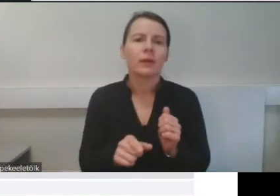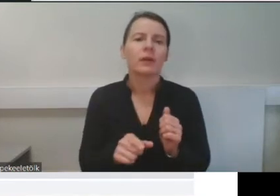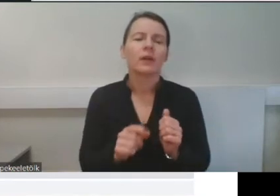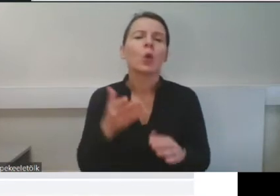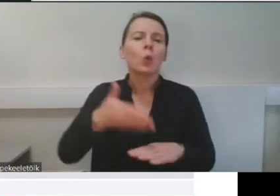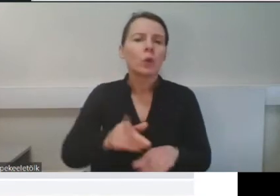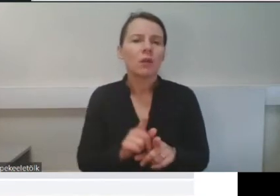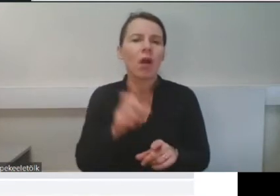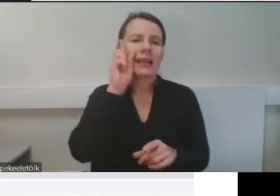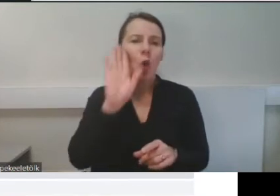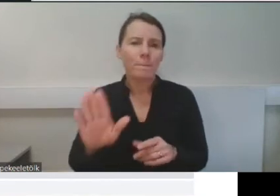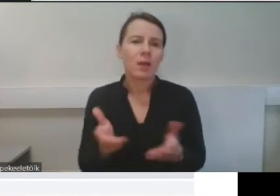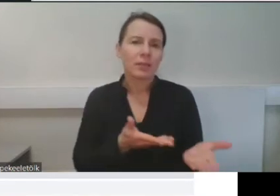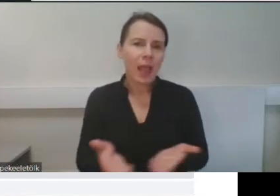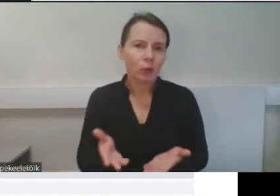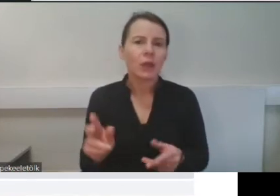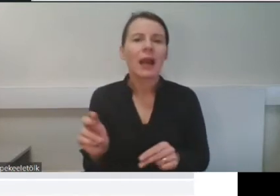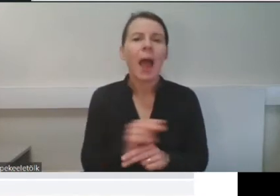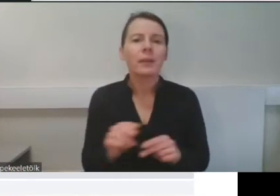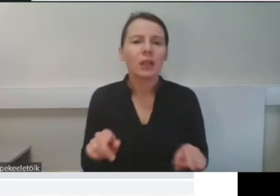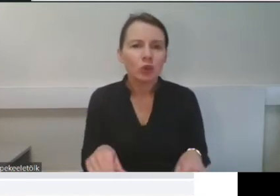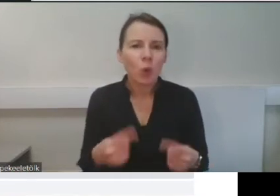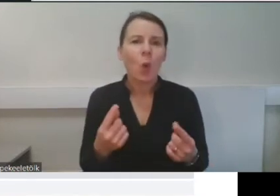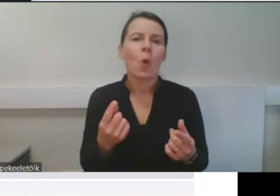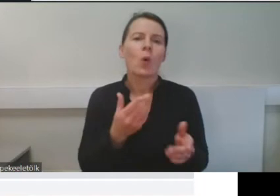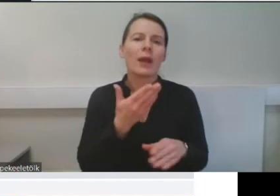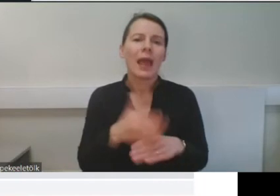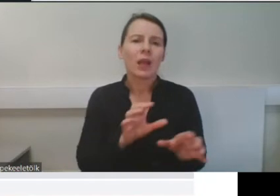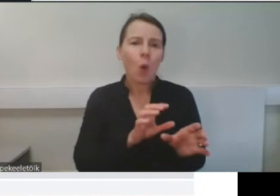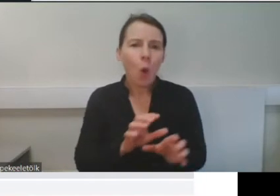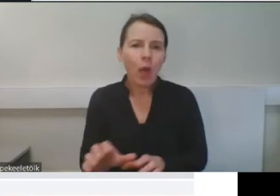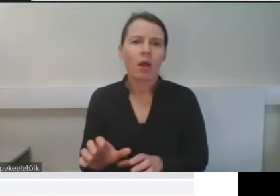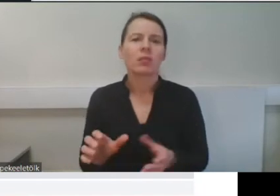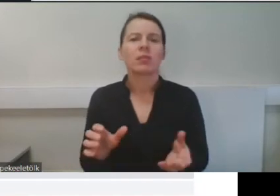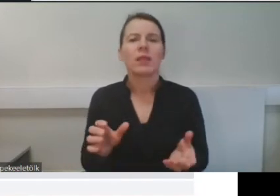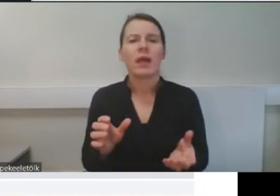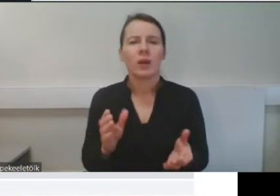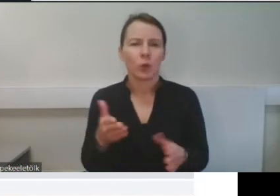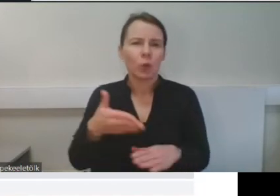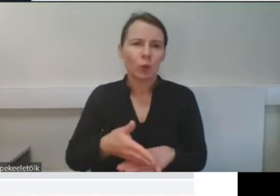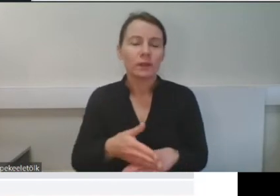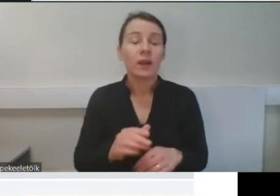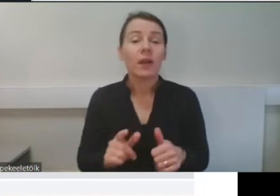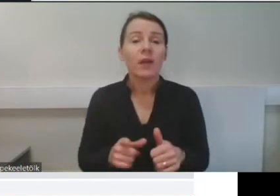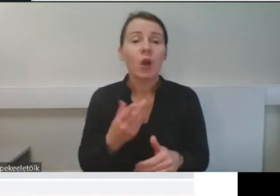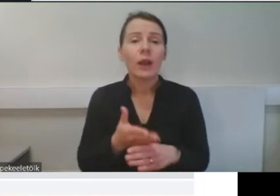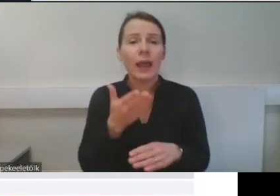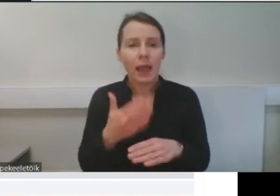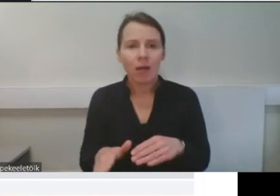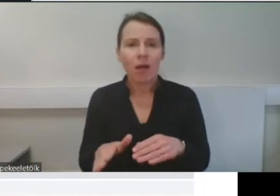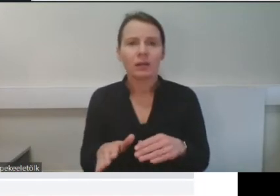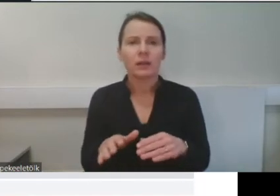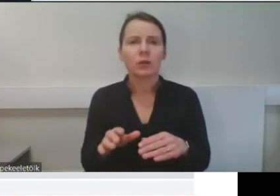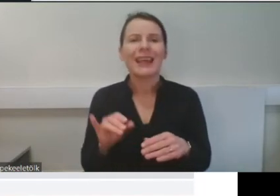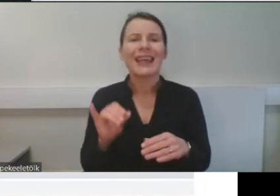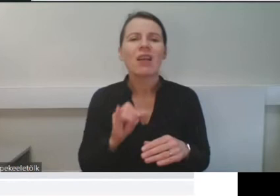olemas ja eraldi ka näiteks päevahoiu teenuse ja üldhooldusteenuse saajate dementsuse diagnoosi järgi, mida me